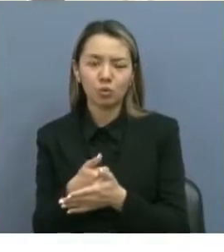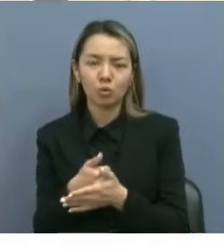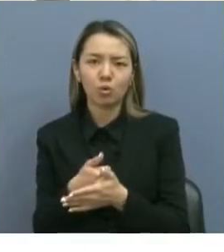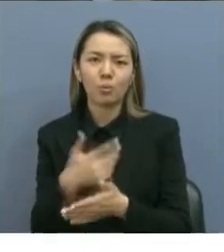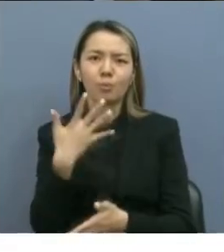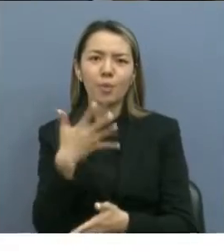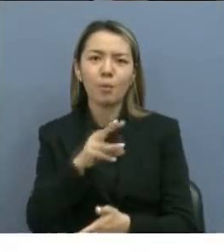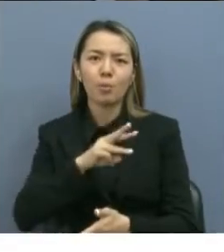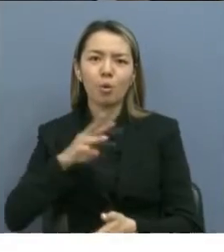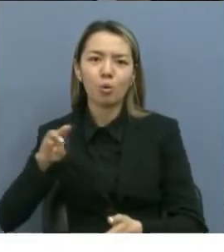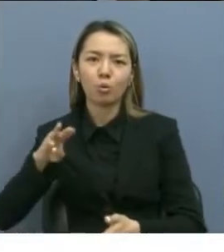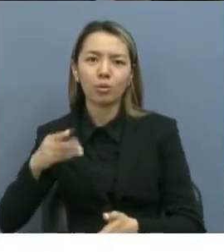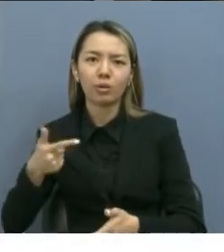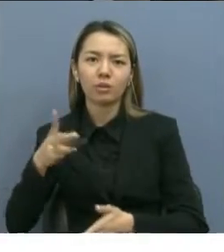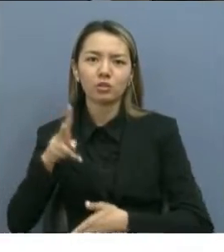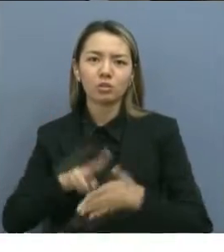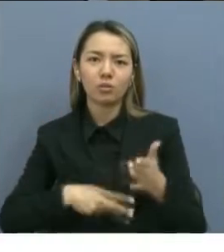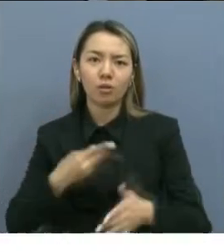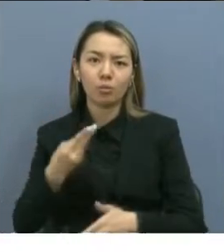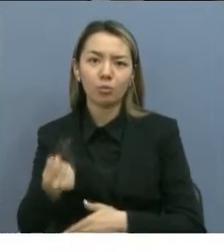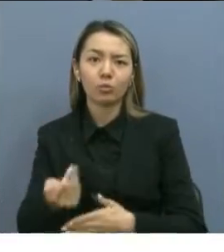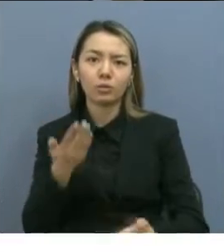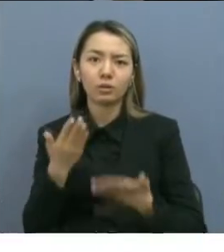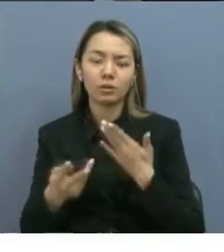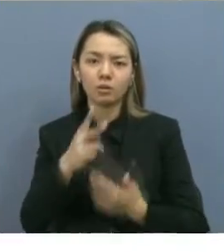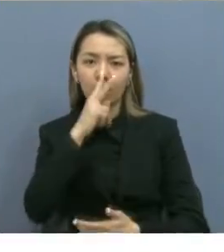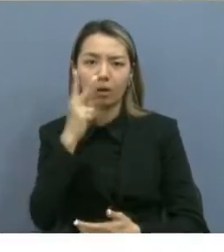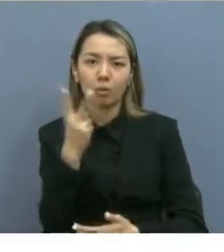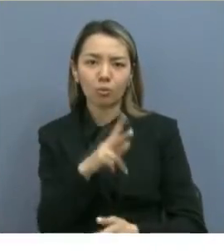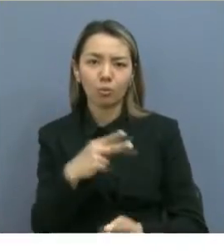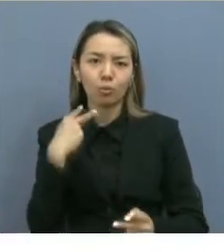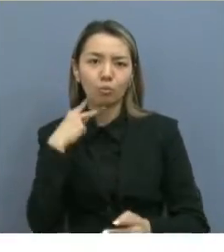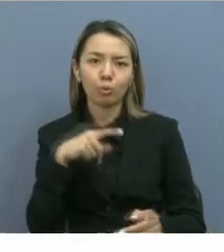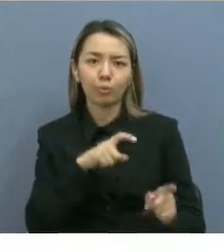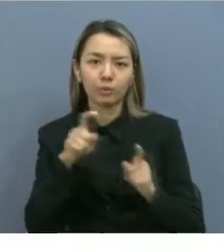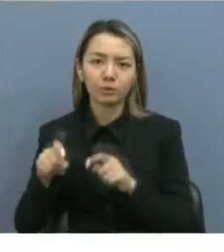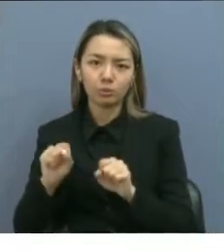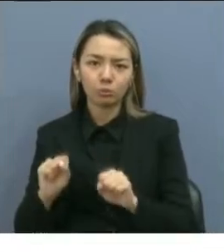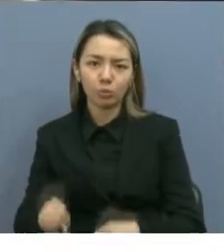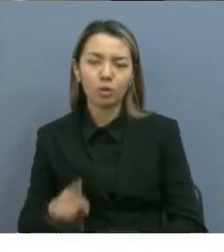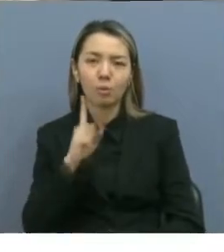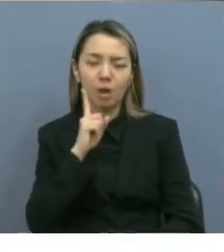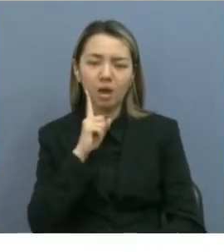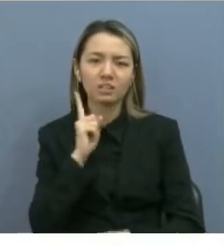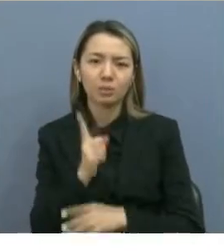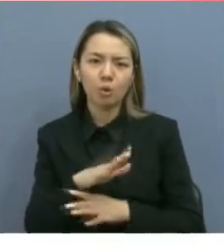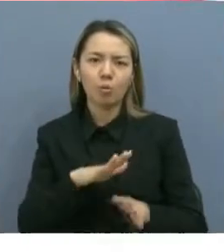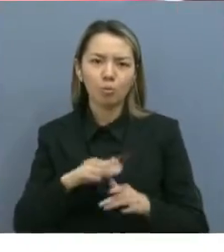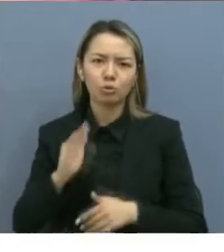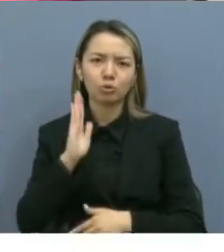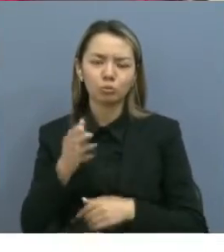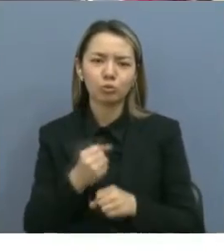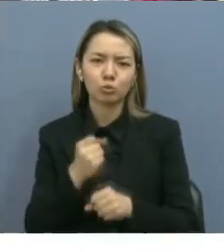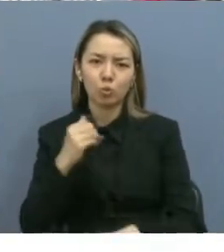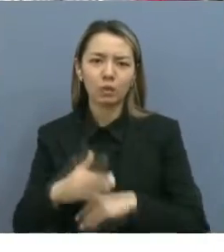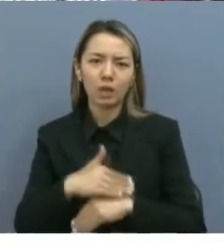яғни 5 миллион теңгеден астам айыппұл төлейді. Я болмаса 2 жылға бас бостандығынан айырылады. Әзірге тек ескерту жасалуда, кейін жаза күшіне